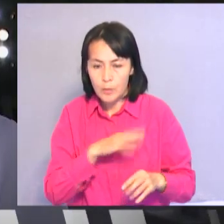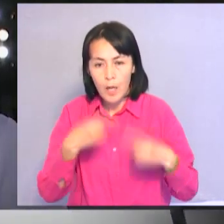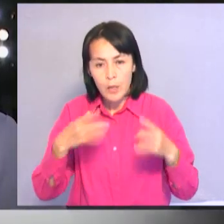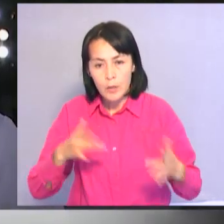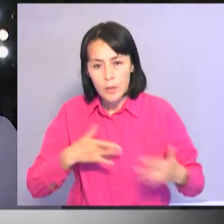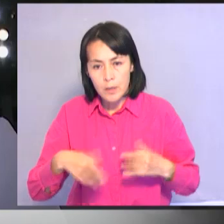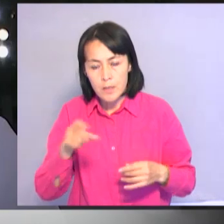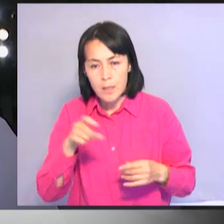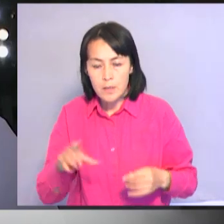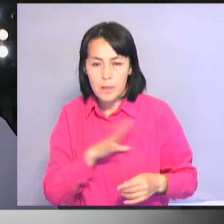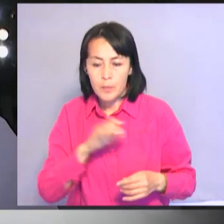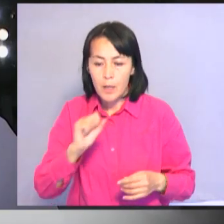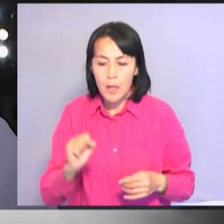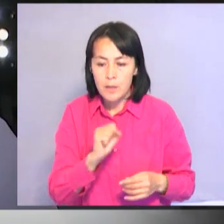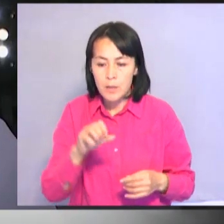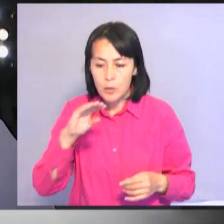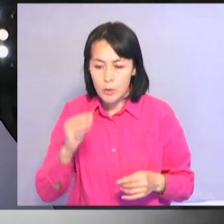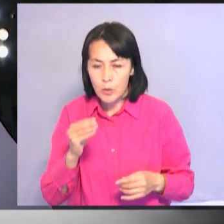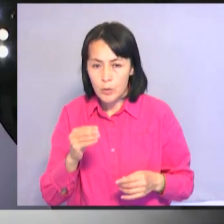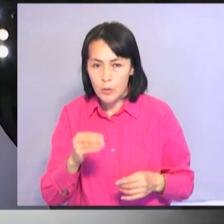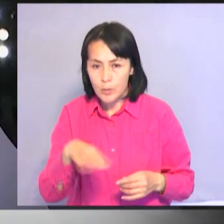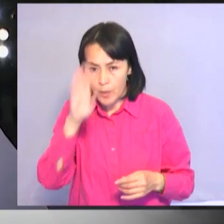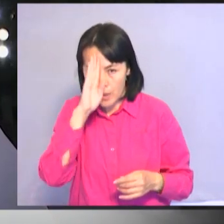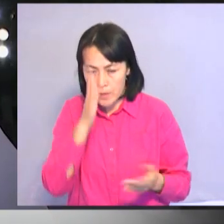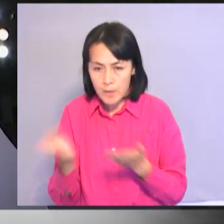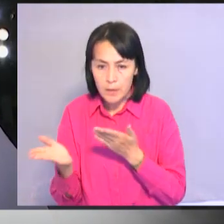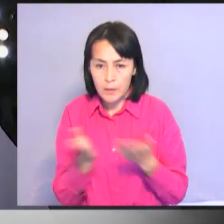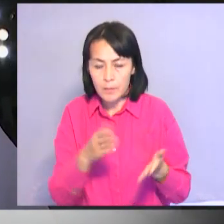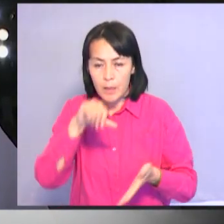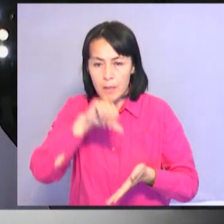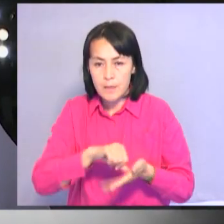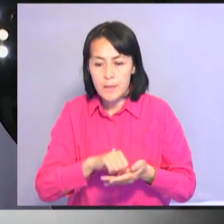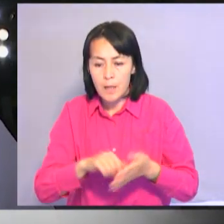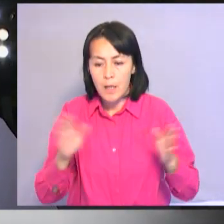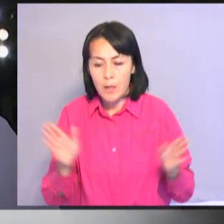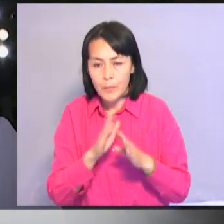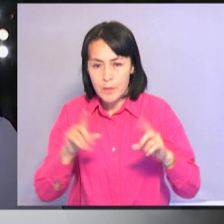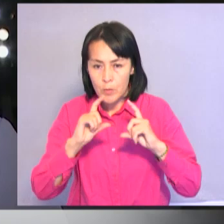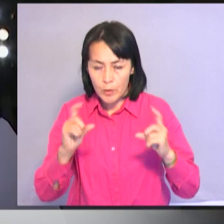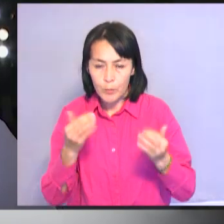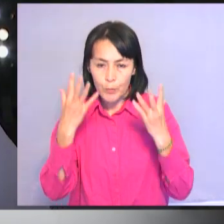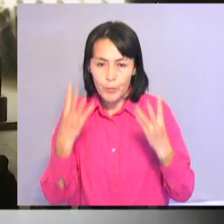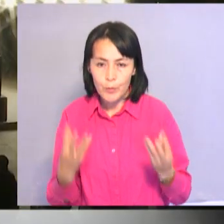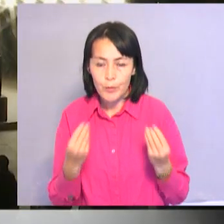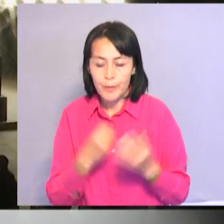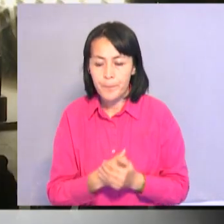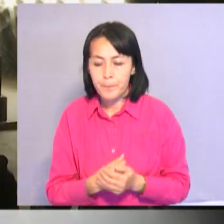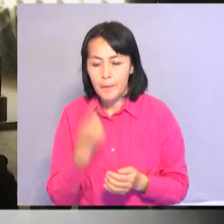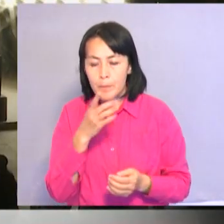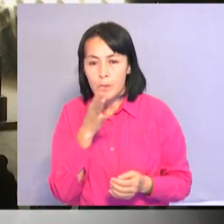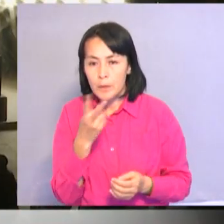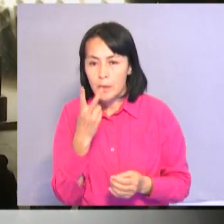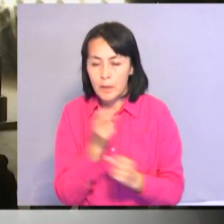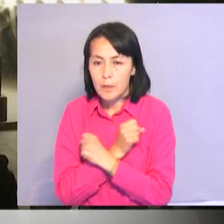әншілерінен Асыл Жандәулет деген әнші жігіттер бастаған әншілер қызмет етеді бүгінгі неде кеште. Бір уақытта